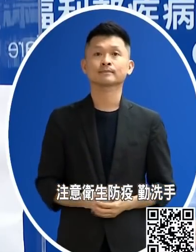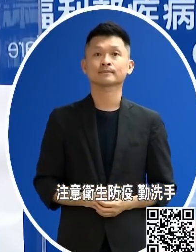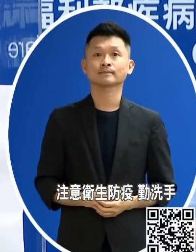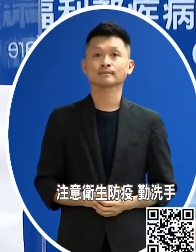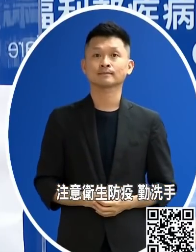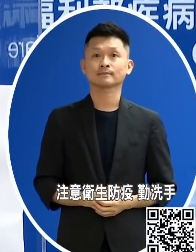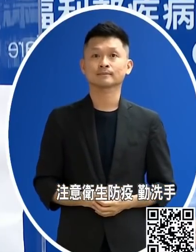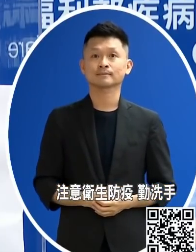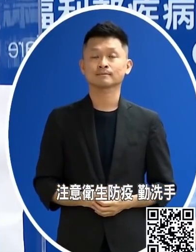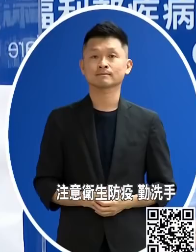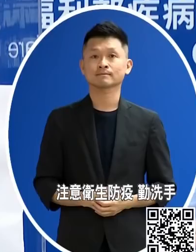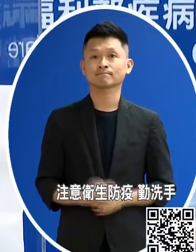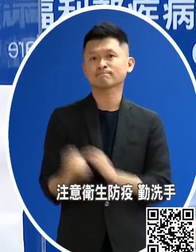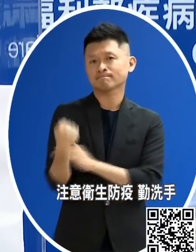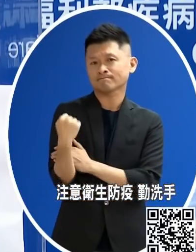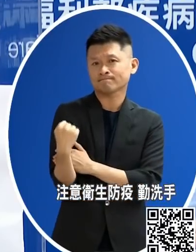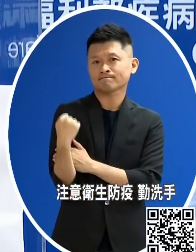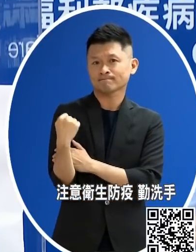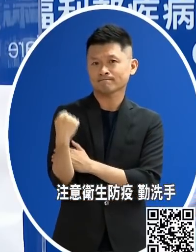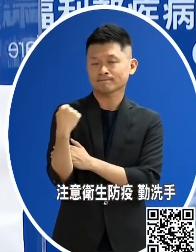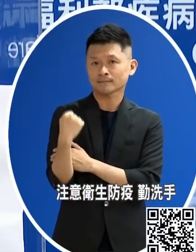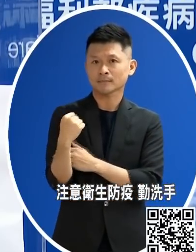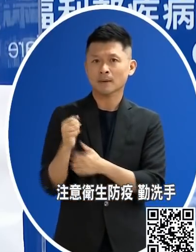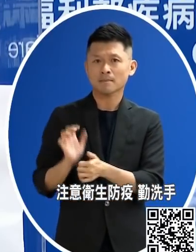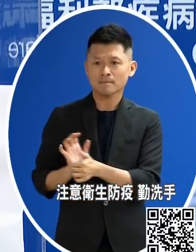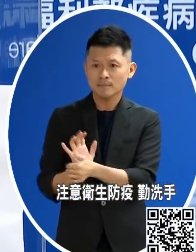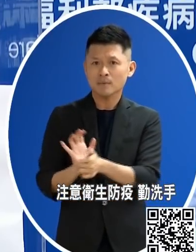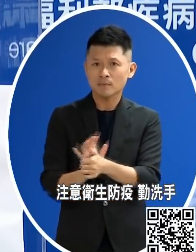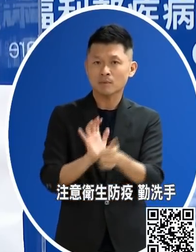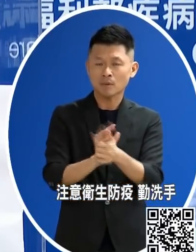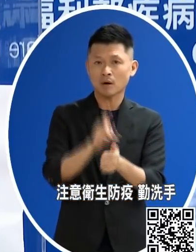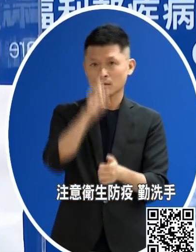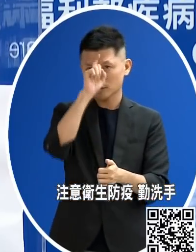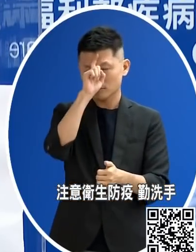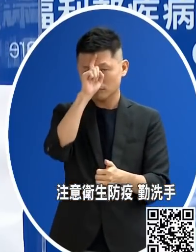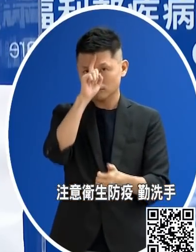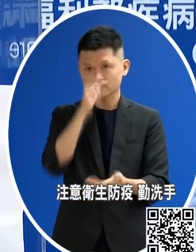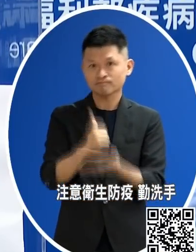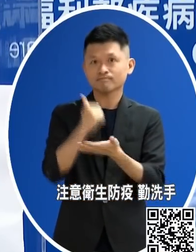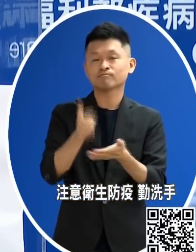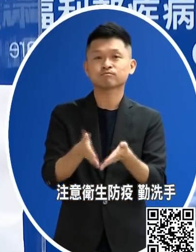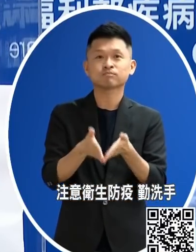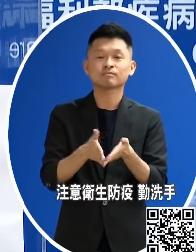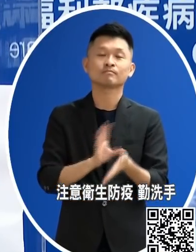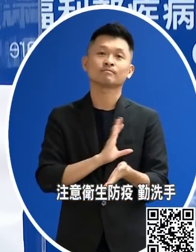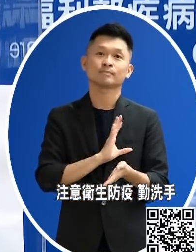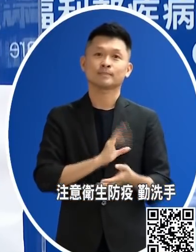所以这个我们能够积极的能够办，我们也非常期待能够成功。